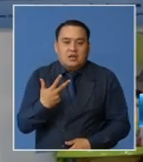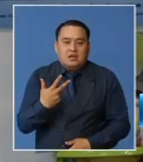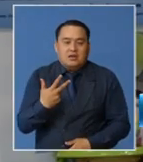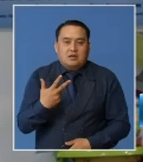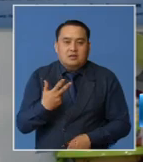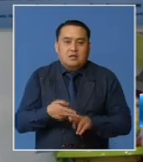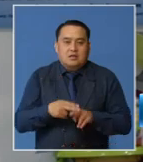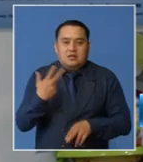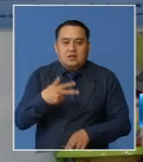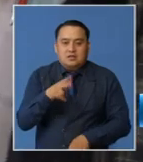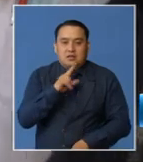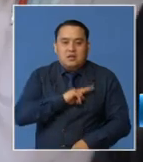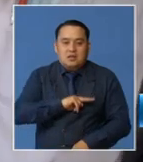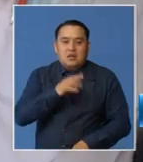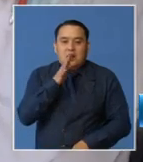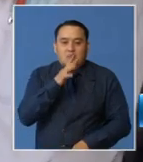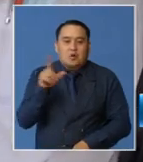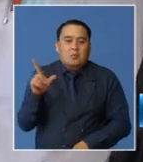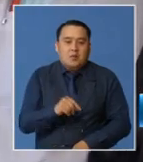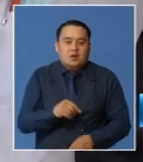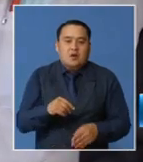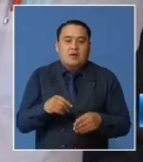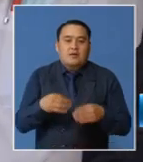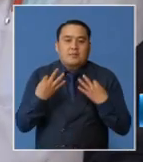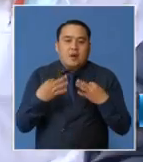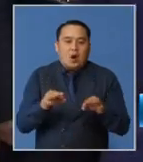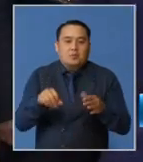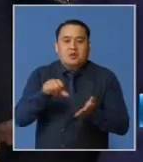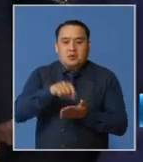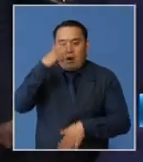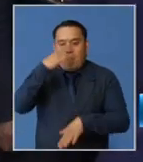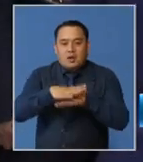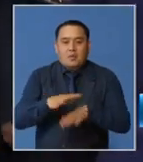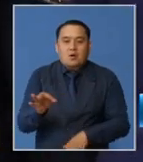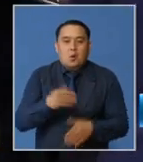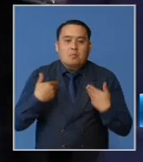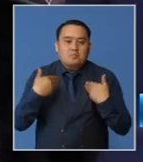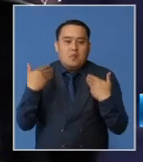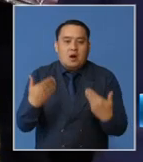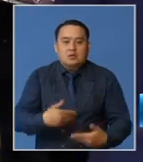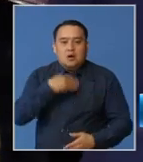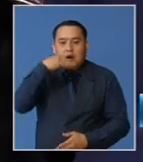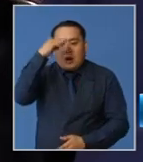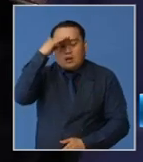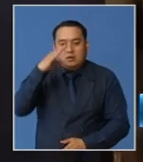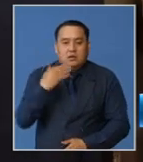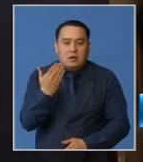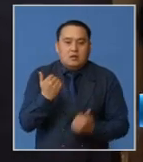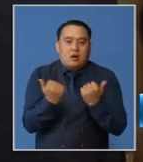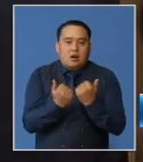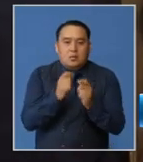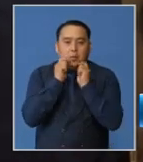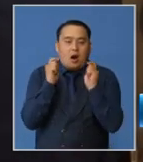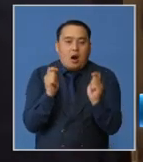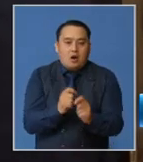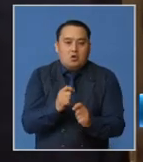за 30 лет своей работы. Прибывшие на выписку детишек представители акимата области поздравили родителей тройняшек и в качестве